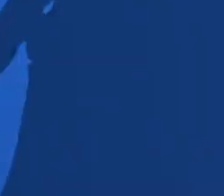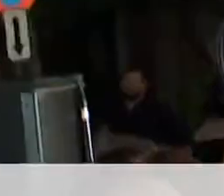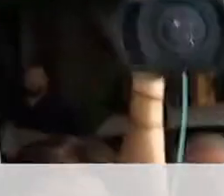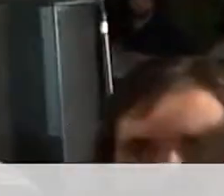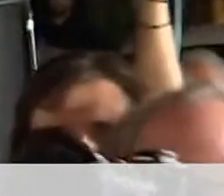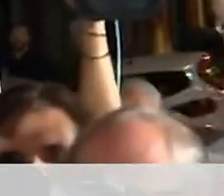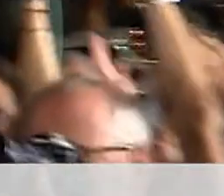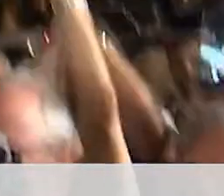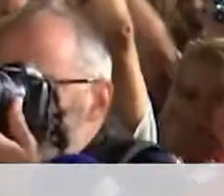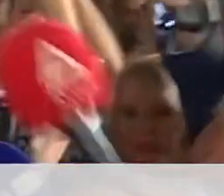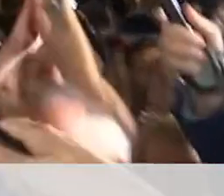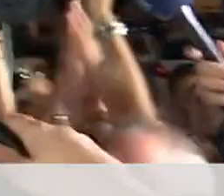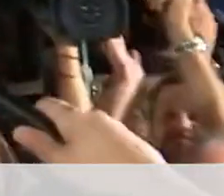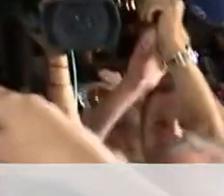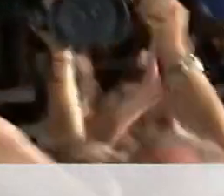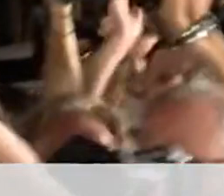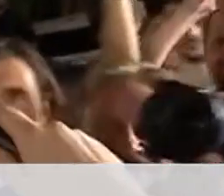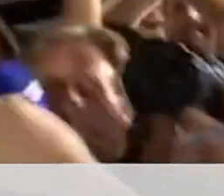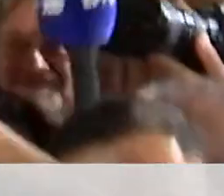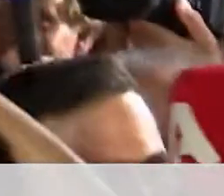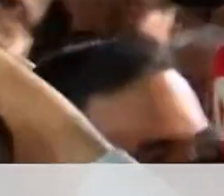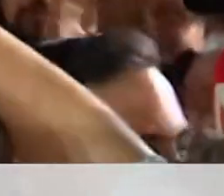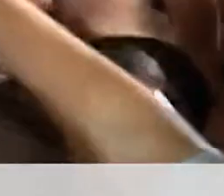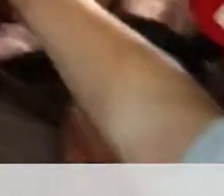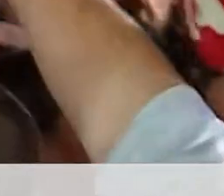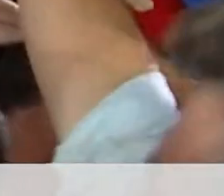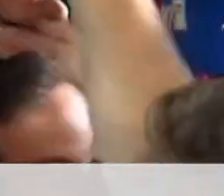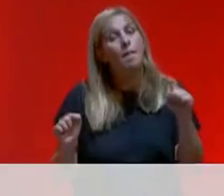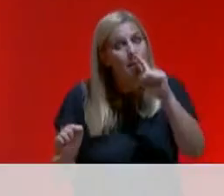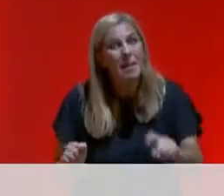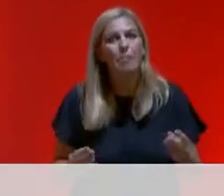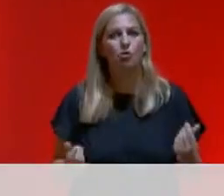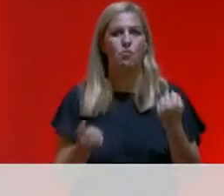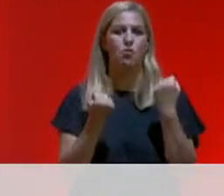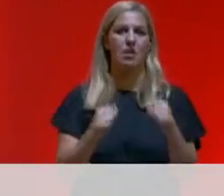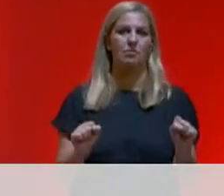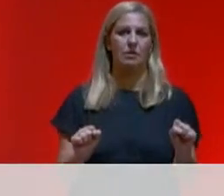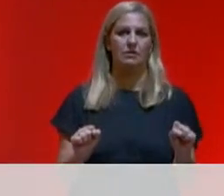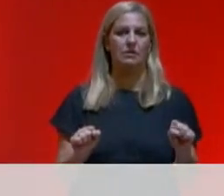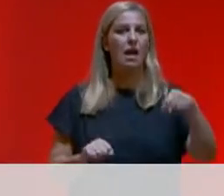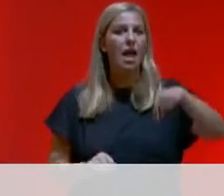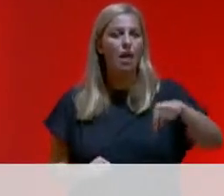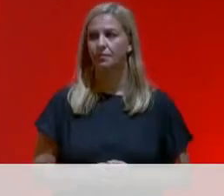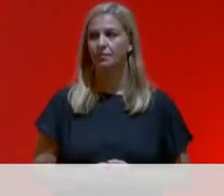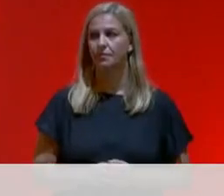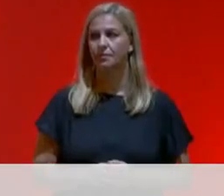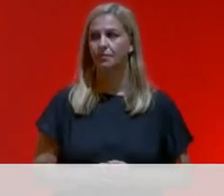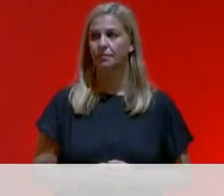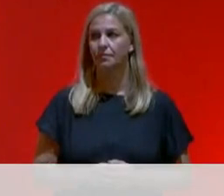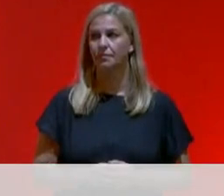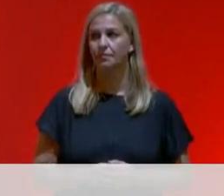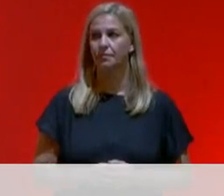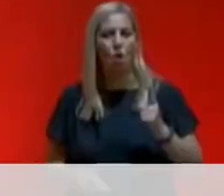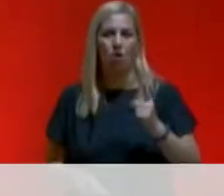πολιτών. Σύννεφα πάνω από την Κουμουνδούρου για τη νέα ηγεσία του κόμματος. Πειρά στελεχών της εσωκομματικής αντιπολίτευσης. Πώς απαντά η